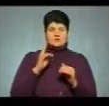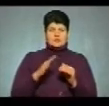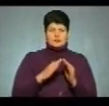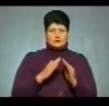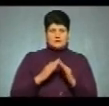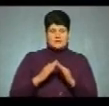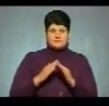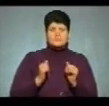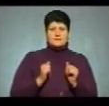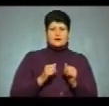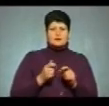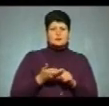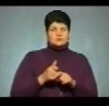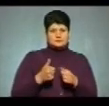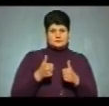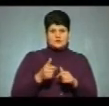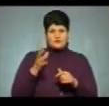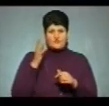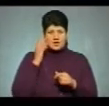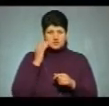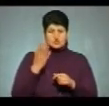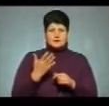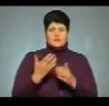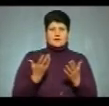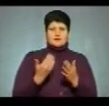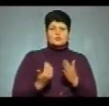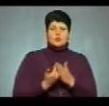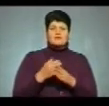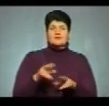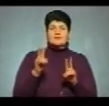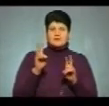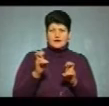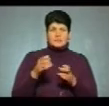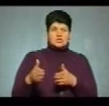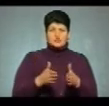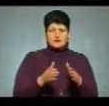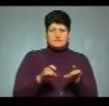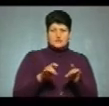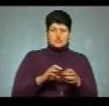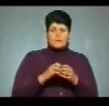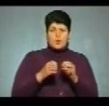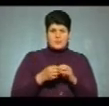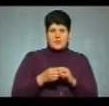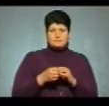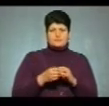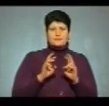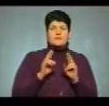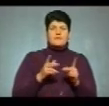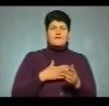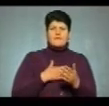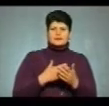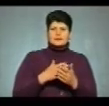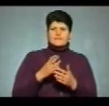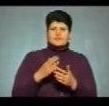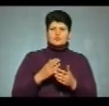Насамперед, позитивні враження, якась нова тема, шляхи вирішення проблем, як